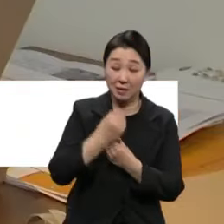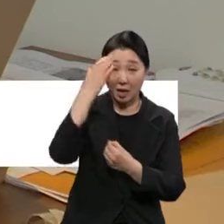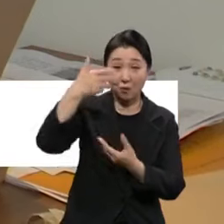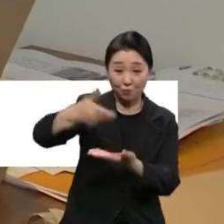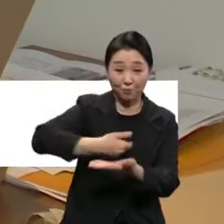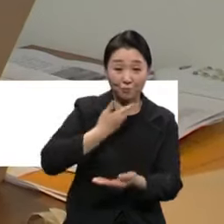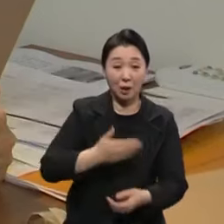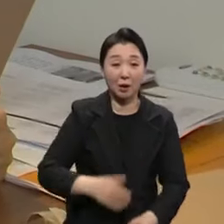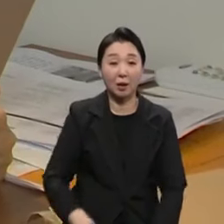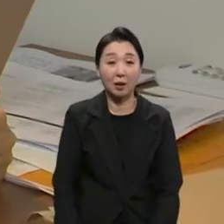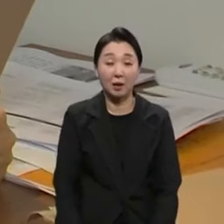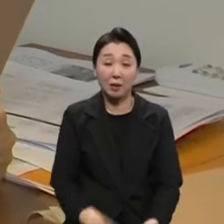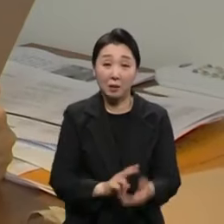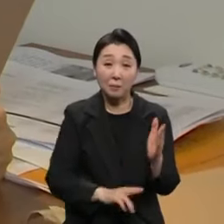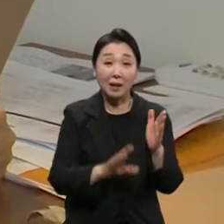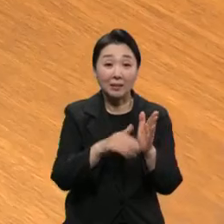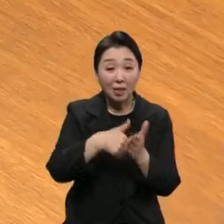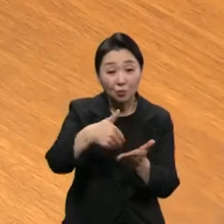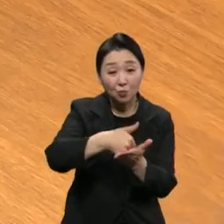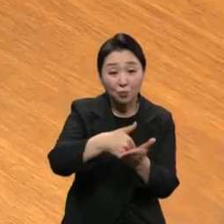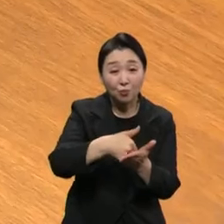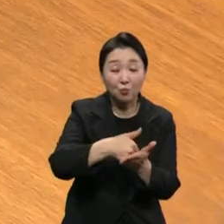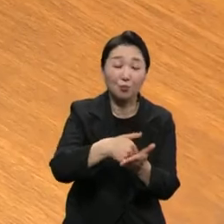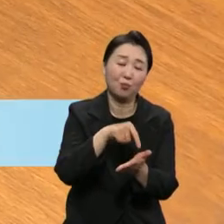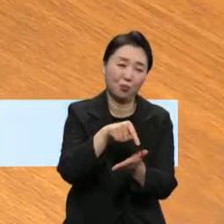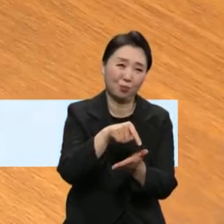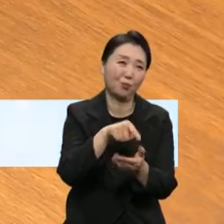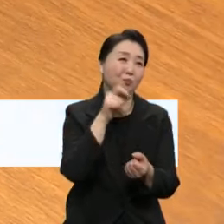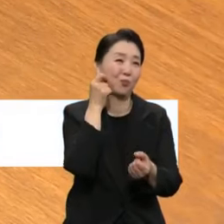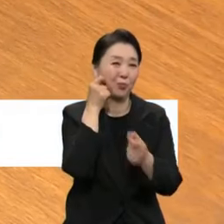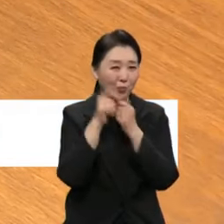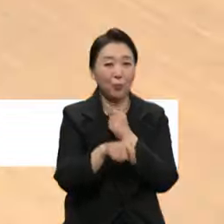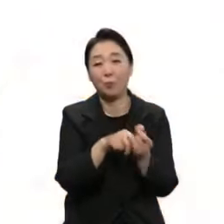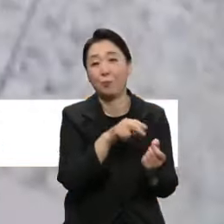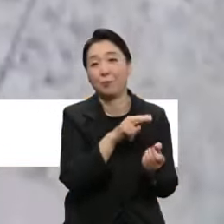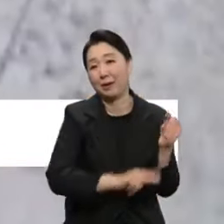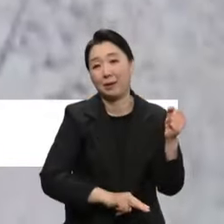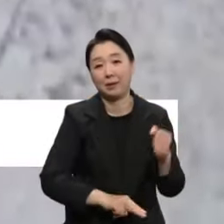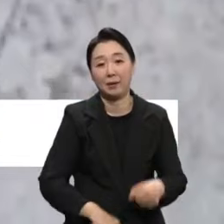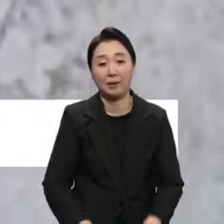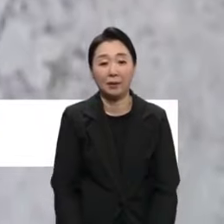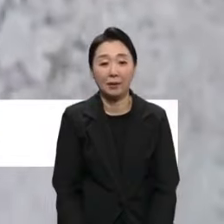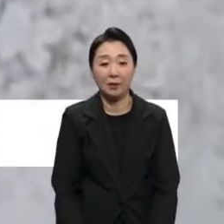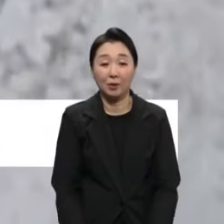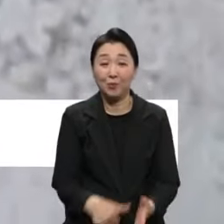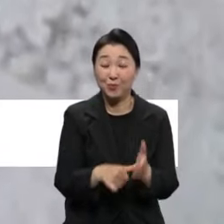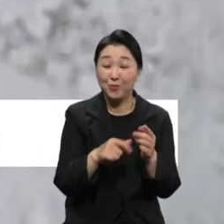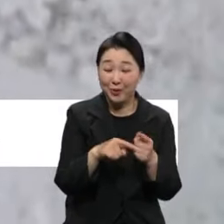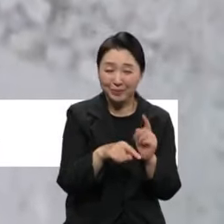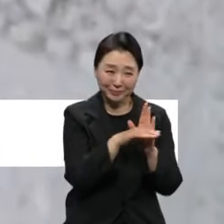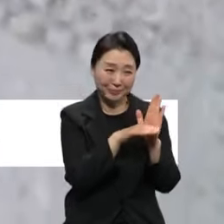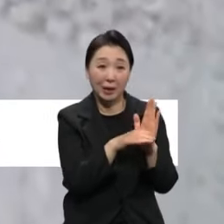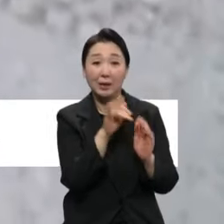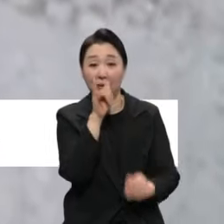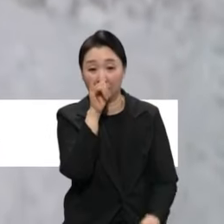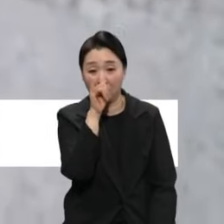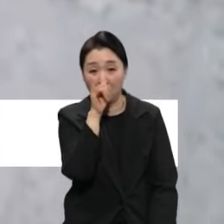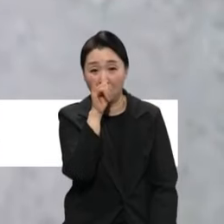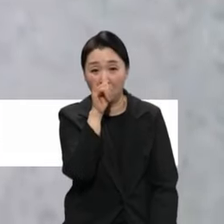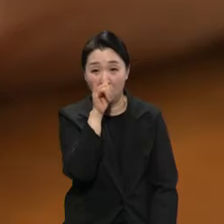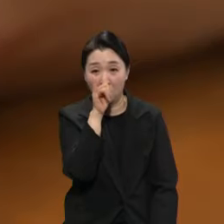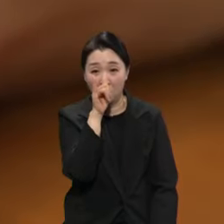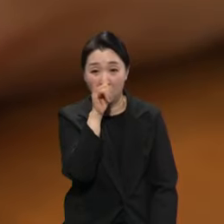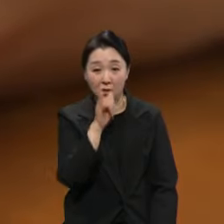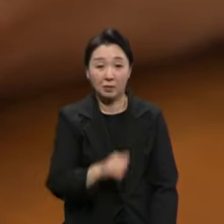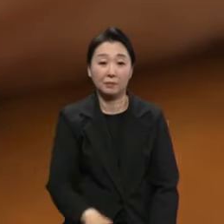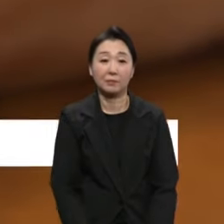하더라고요. 팔 때는 중고품, 이른바 로스트볼이라고 속여 팔았습니다. 제품에 따라 등급을 매기기도 했습니다. 색이